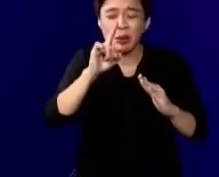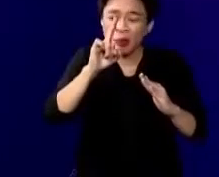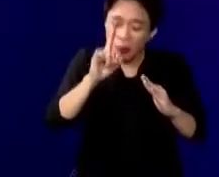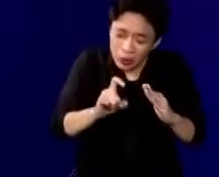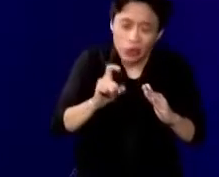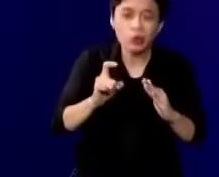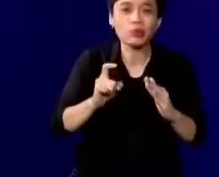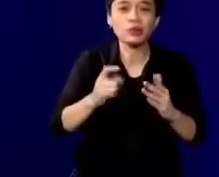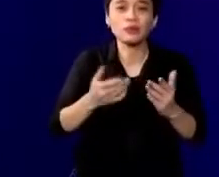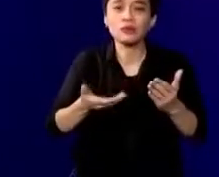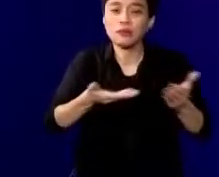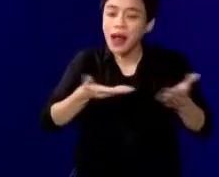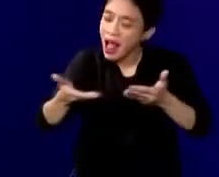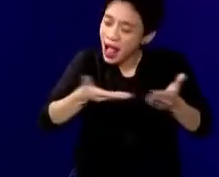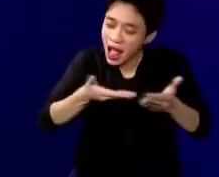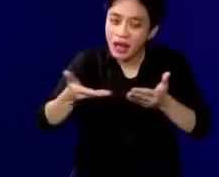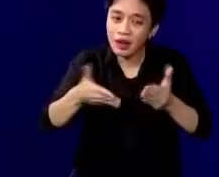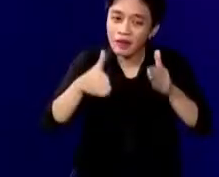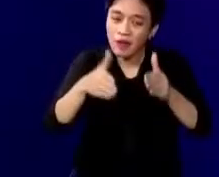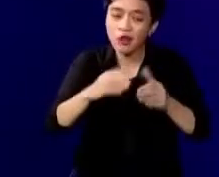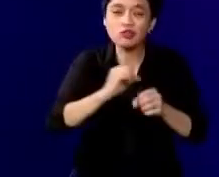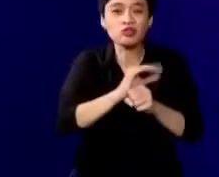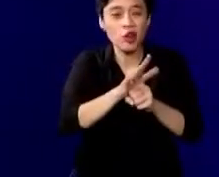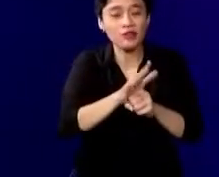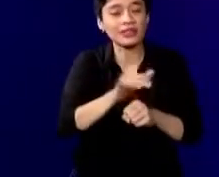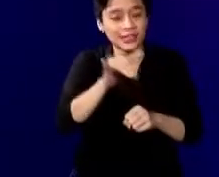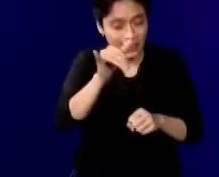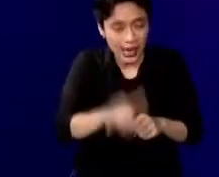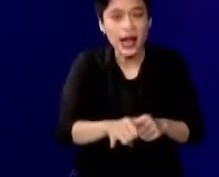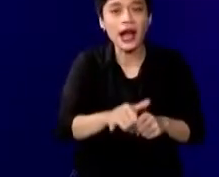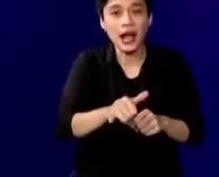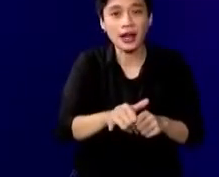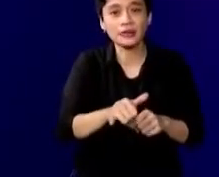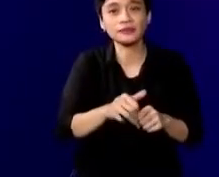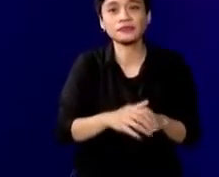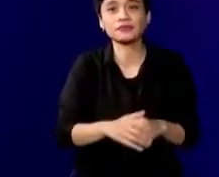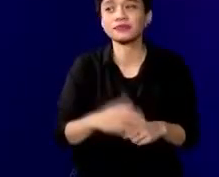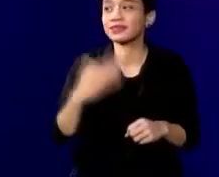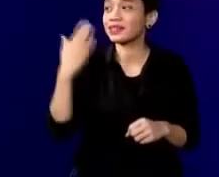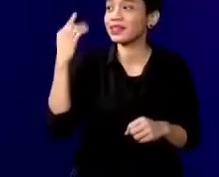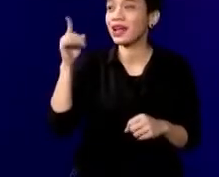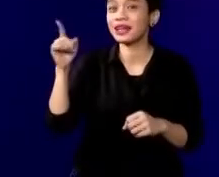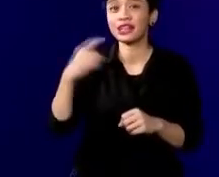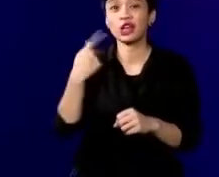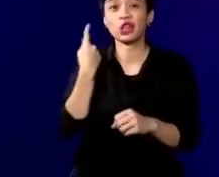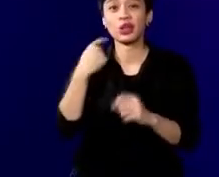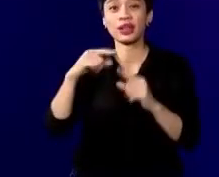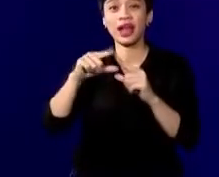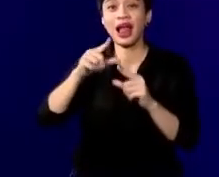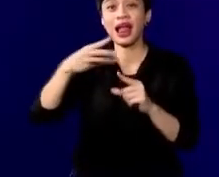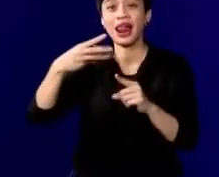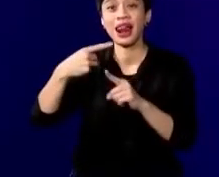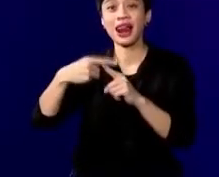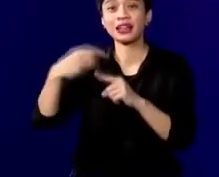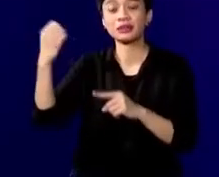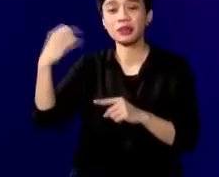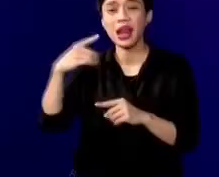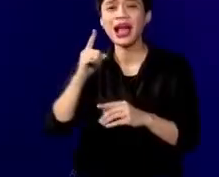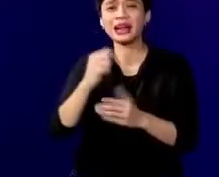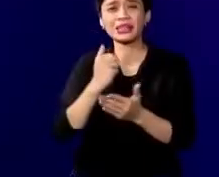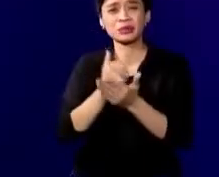pelayanan untuk covid dan juga kita harus perhatikan seperti disampaikan oleh Dr Alex Kita juga harus memperatikan